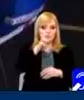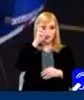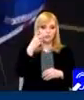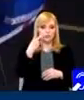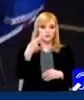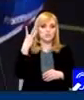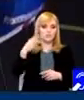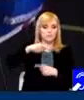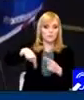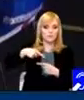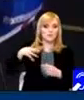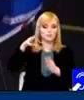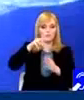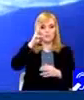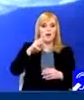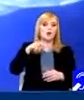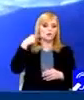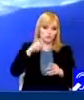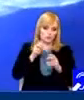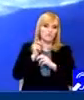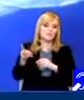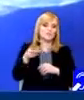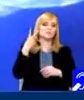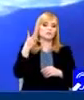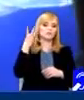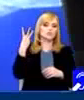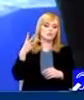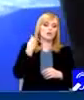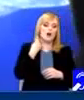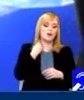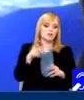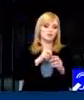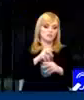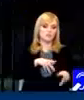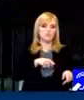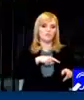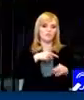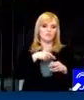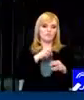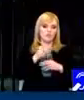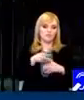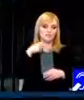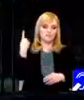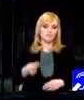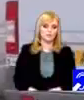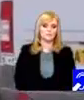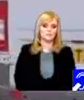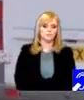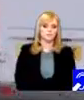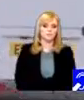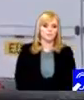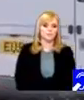iar Moscova a răspuns cu aceeași monedă și a obligat 23 de diplomați britanici să părăsească Rusia.